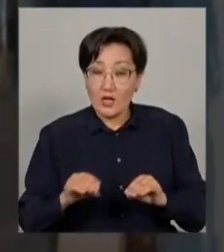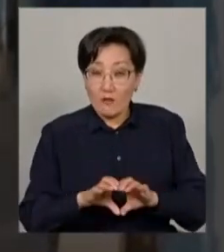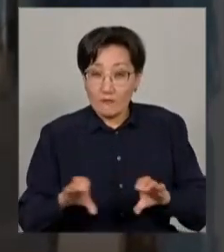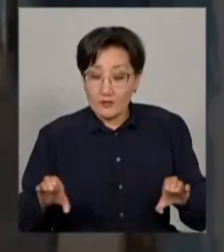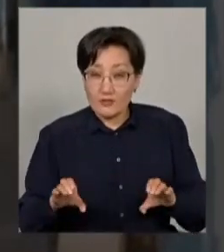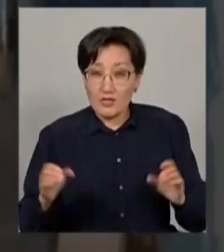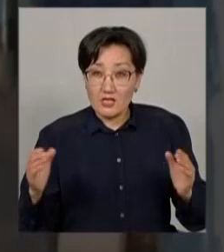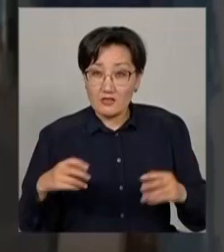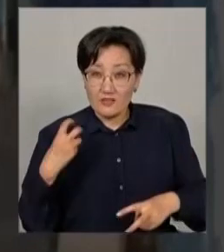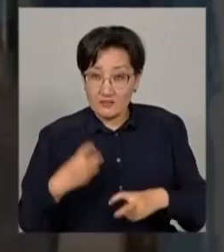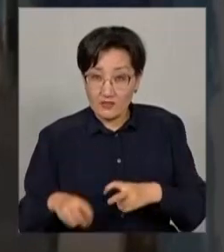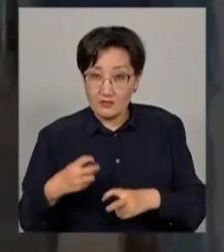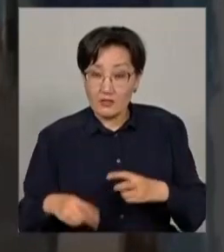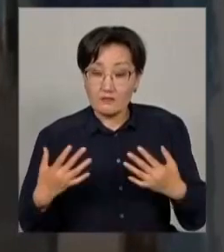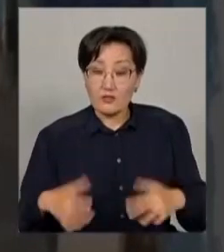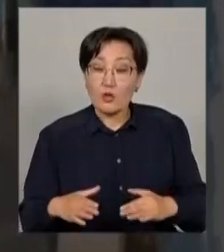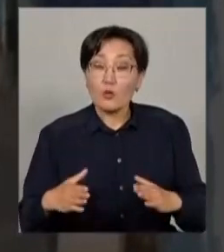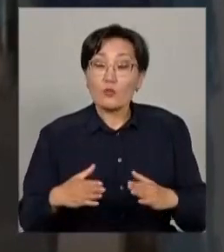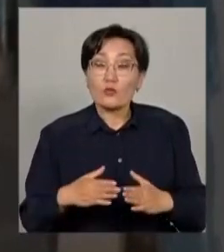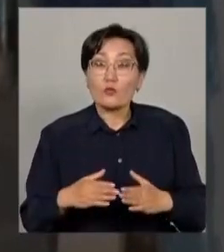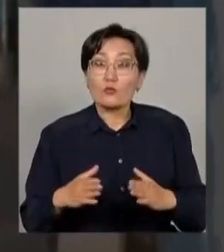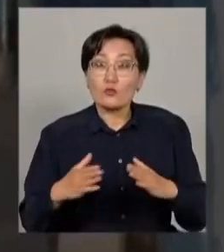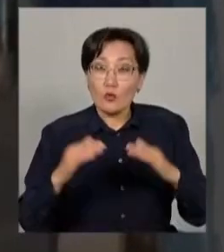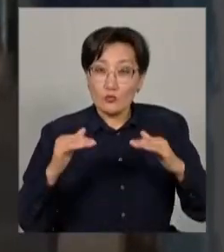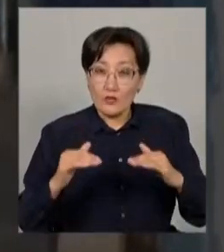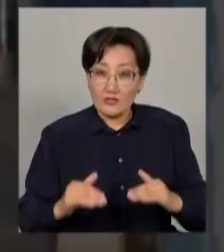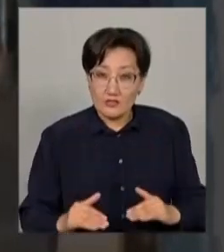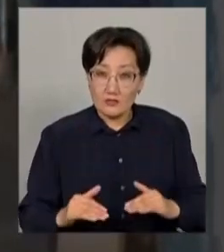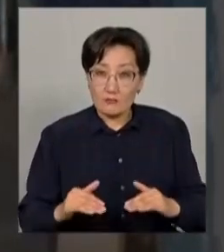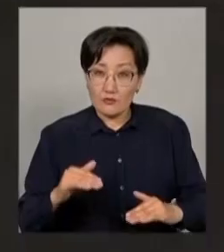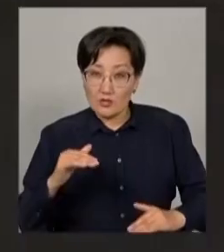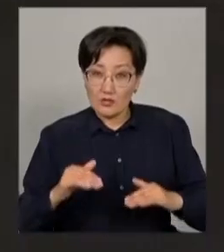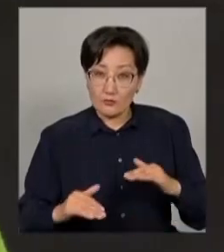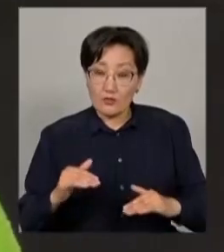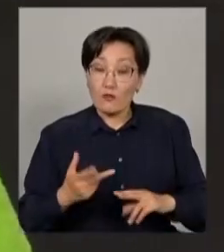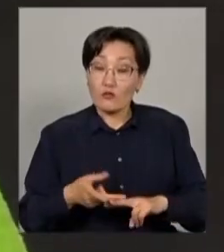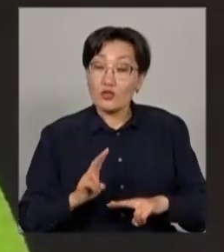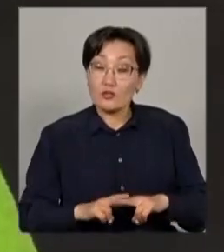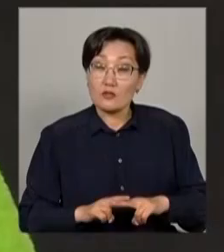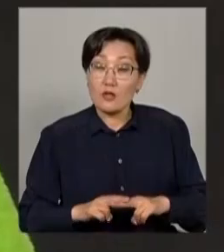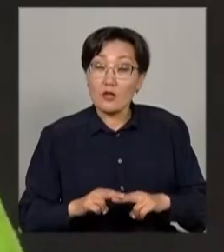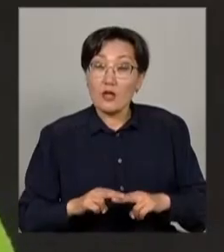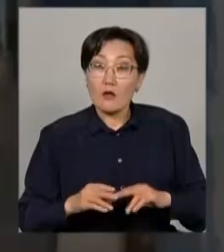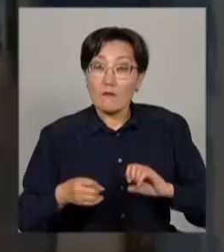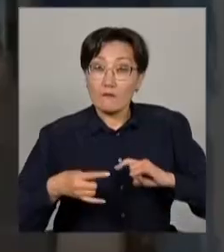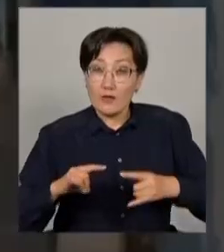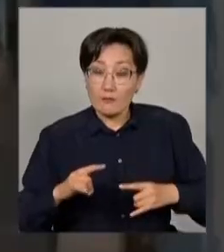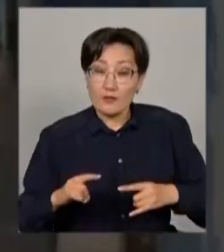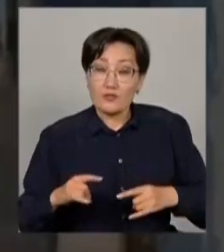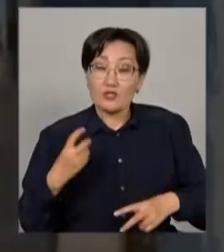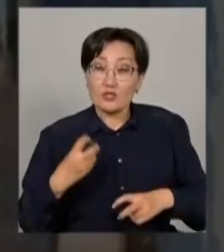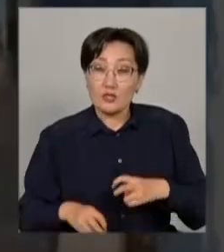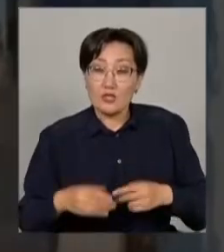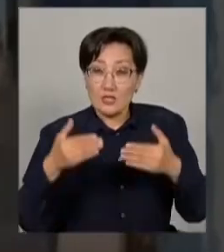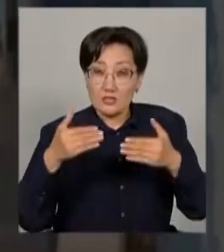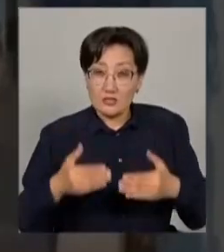она развалилась вся. Дом оседает неравномерно, потому что вот эти выпады кирпича. Стены